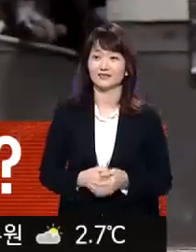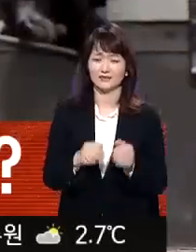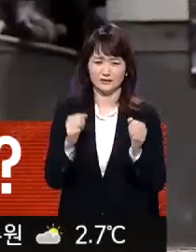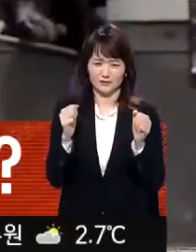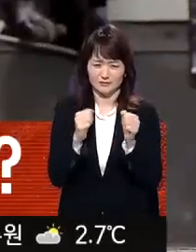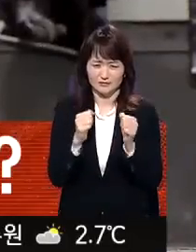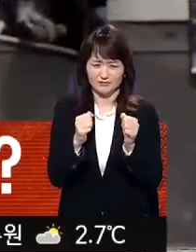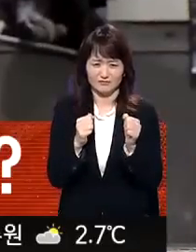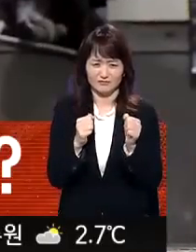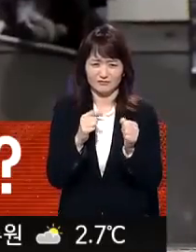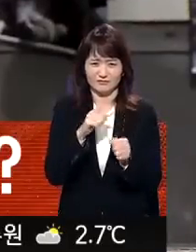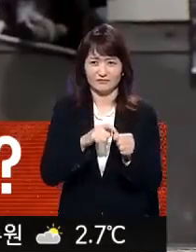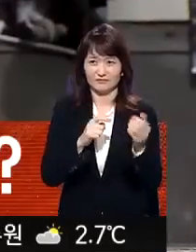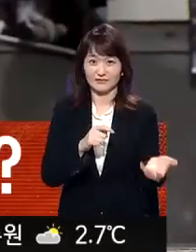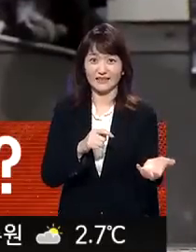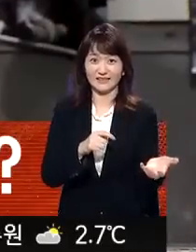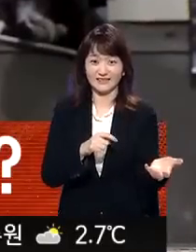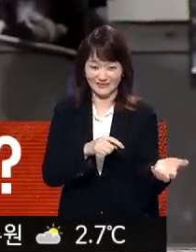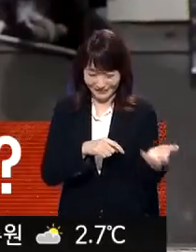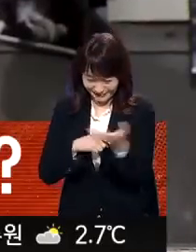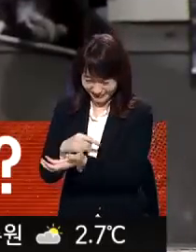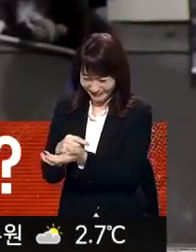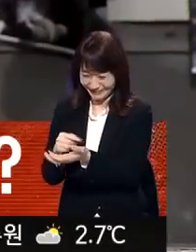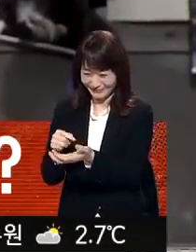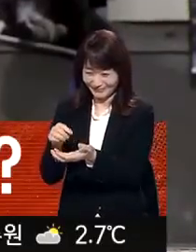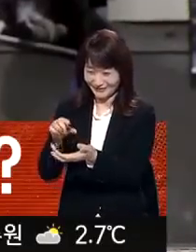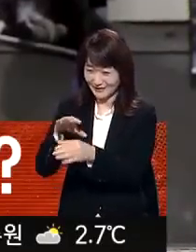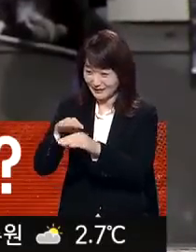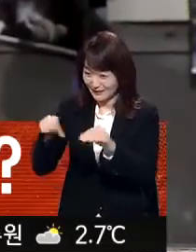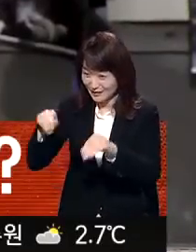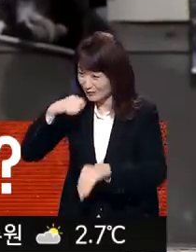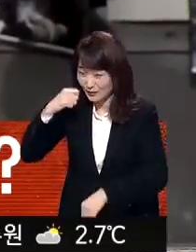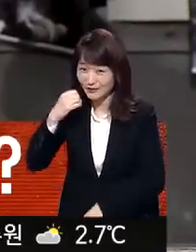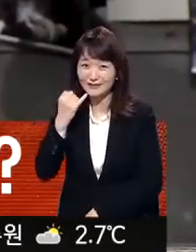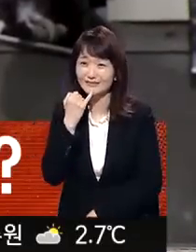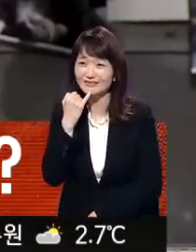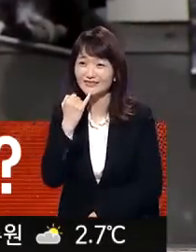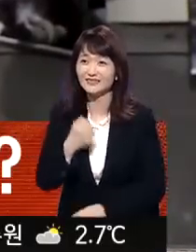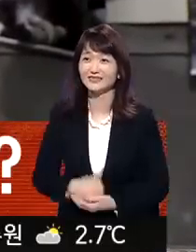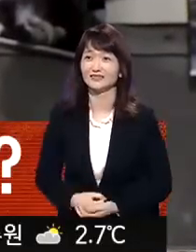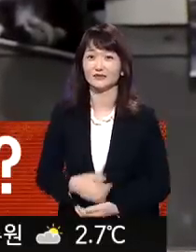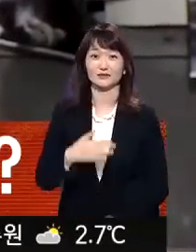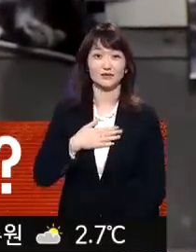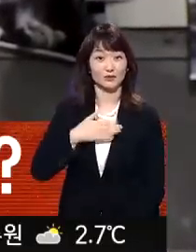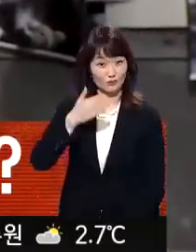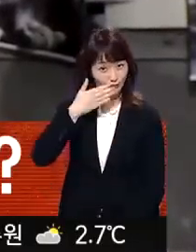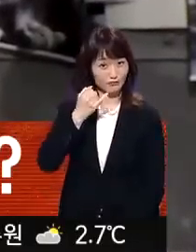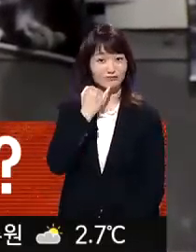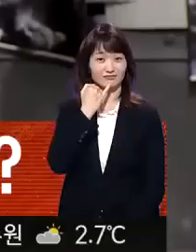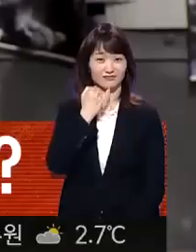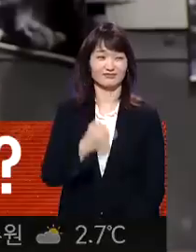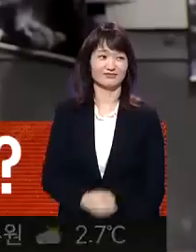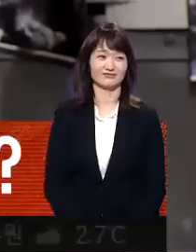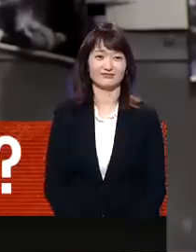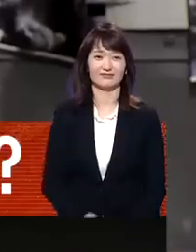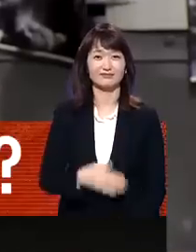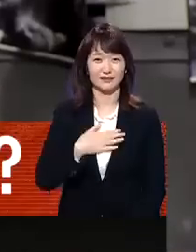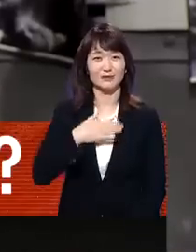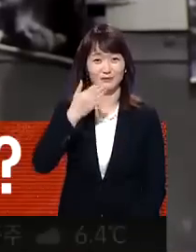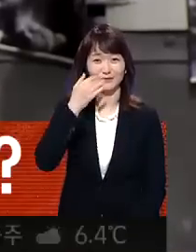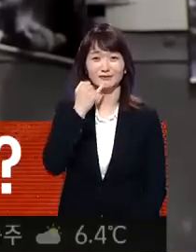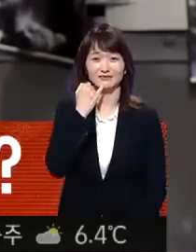이상 없습니다. 나중에 뭔 후유증이 있을지 몰라요. 팀장님. 제가 이상이 없잖아요. 지금 먹었는데. 예? 제가 이상이